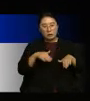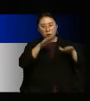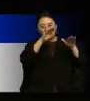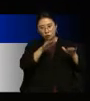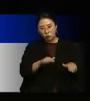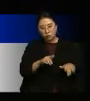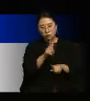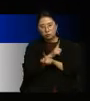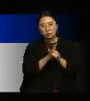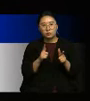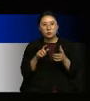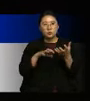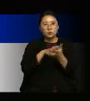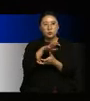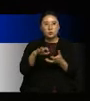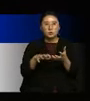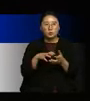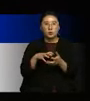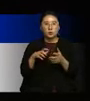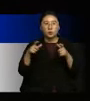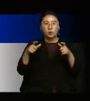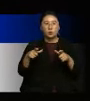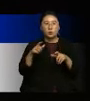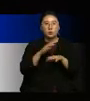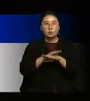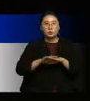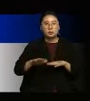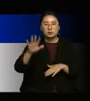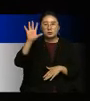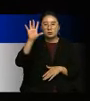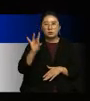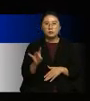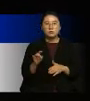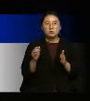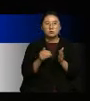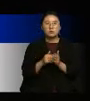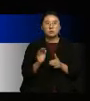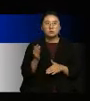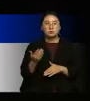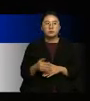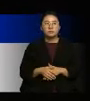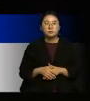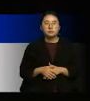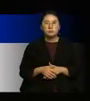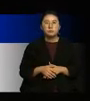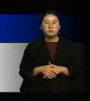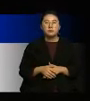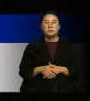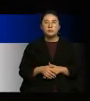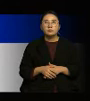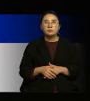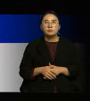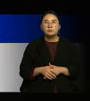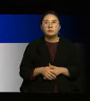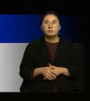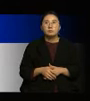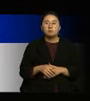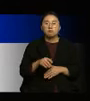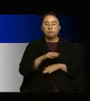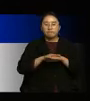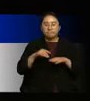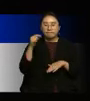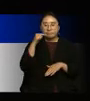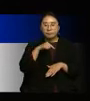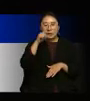가라앉히고 이런 좀 조화를 생각하면서 어떻게 보면 굉장히 세심하게 라인업을 짰고요. 그래서 이